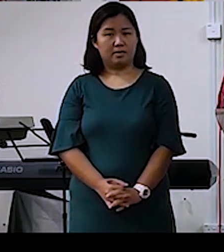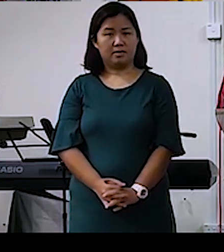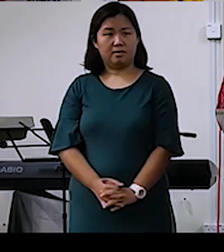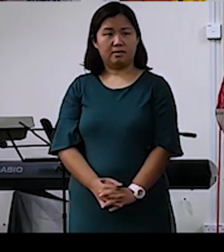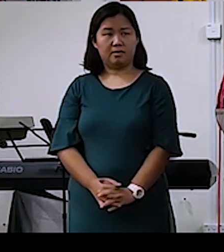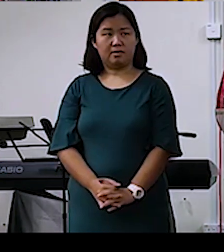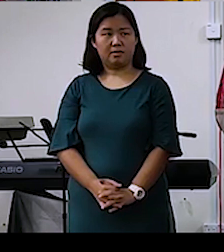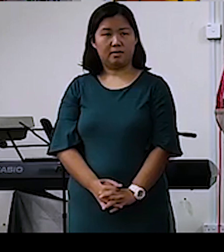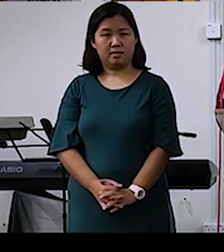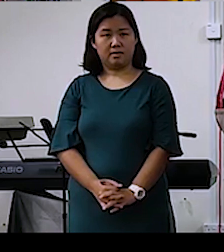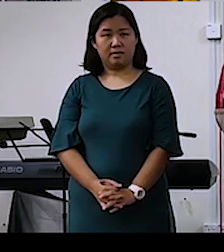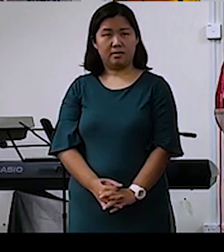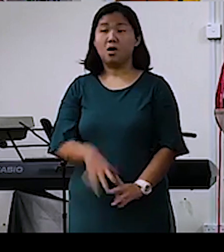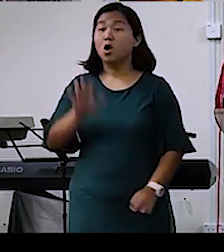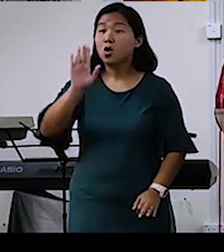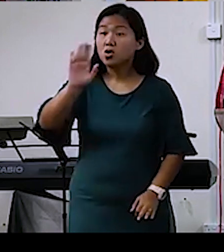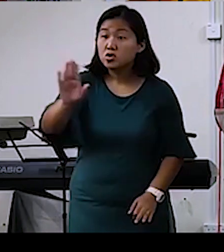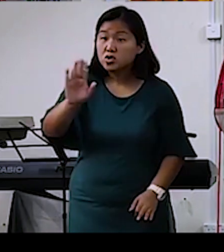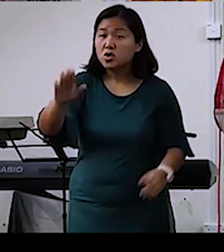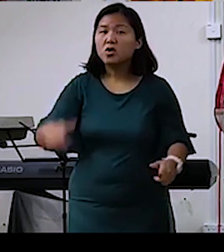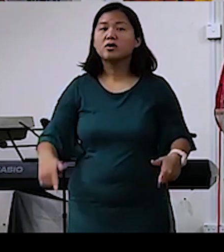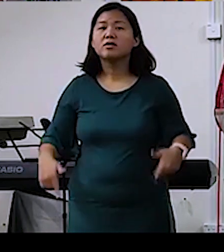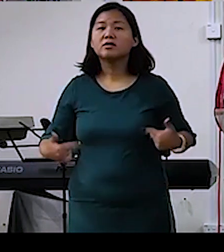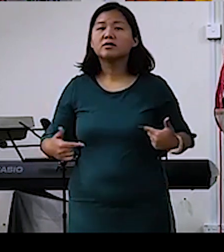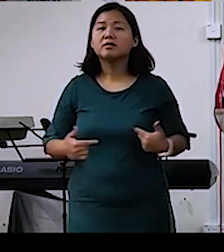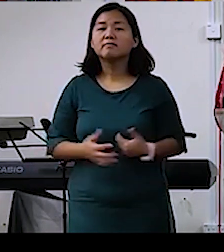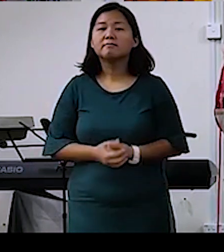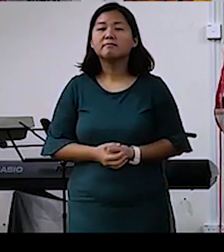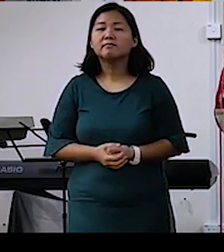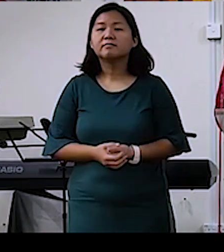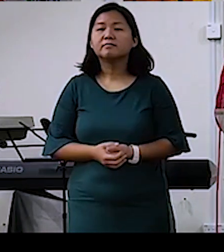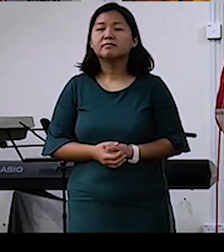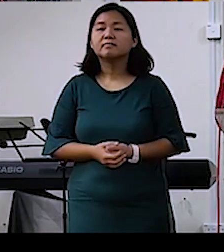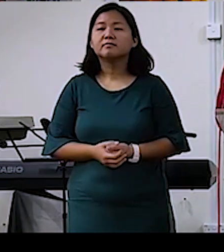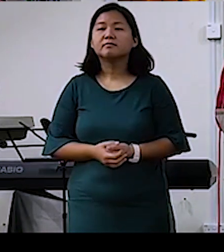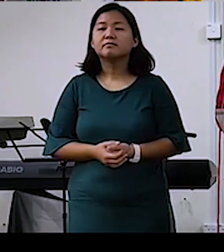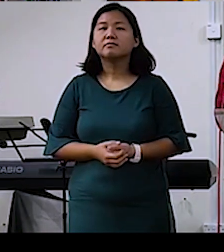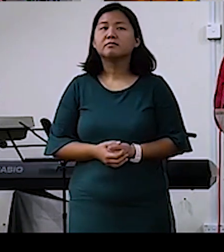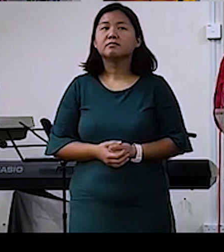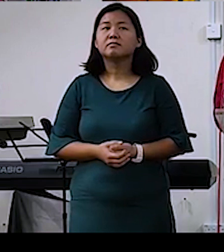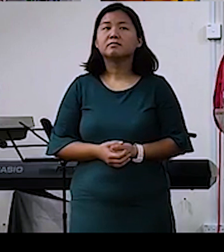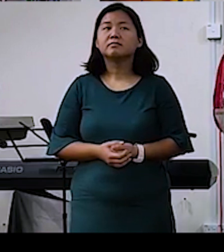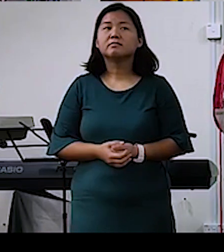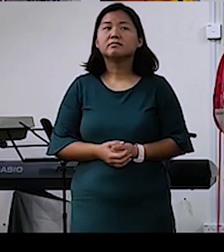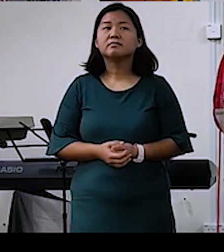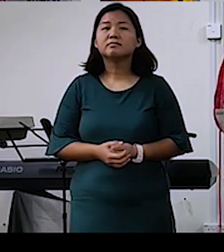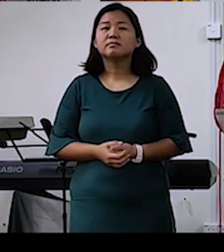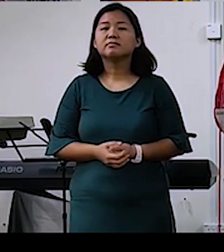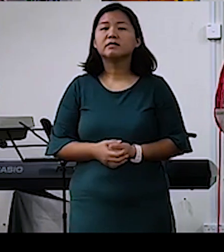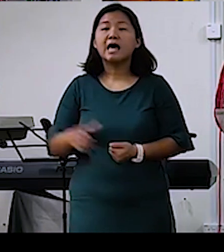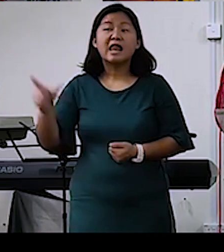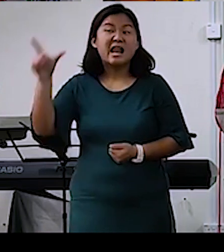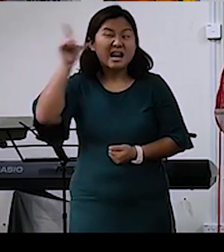事情，所以我们要选择后者。 Your life, brothers and sisters, and especially my sons and my daughters in this church, okay?